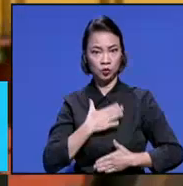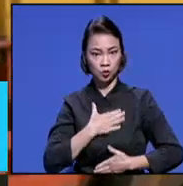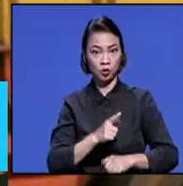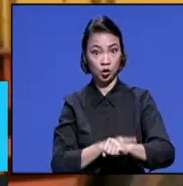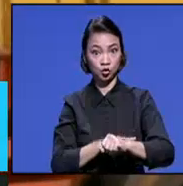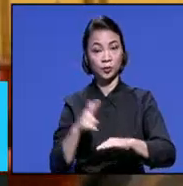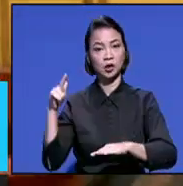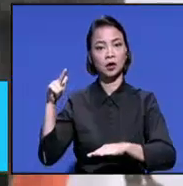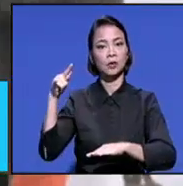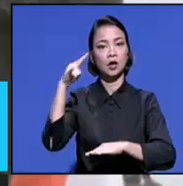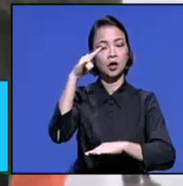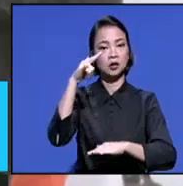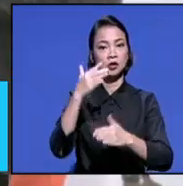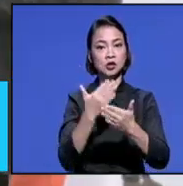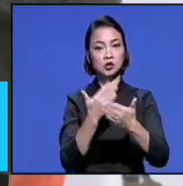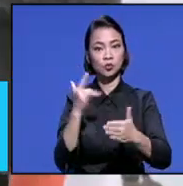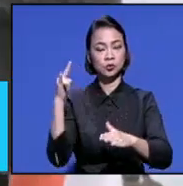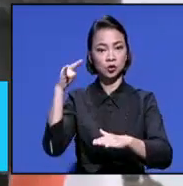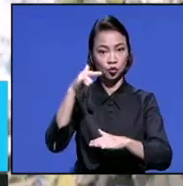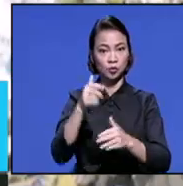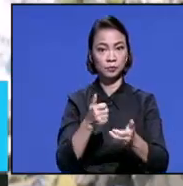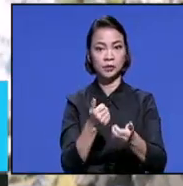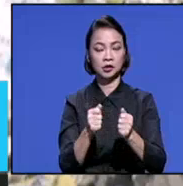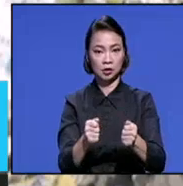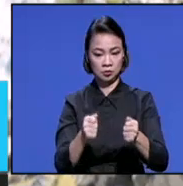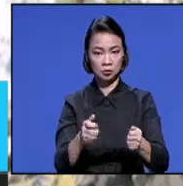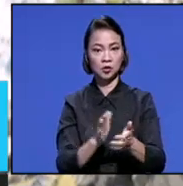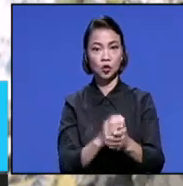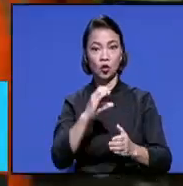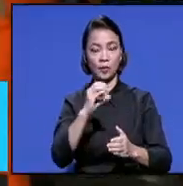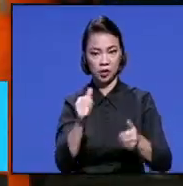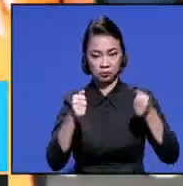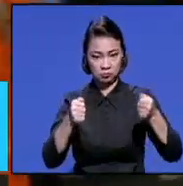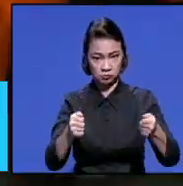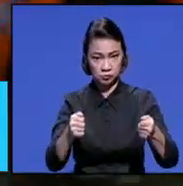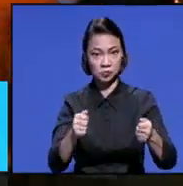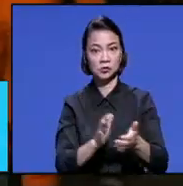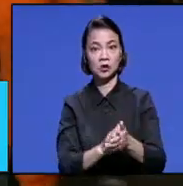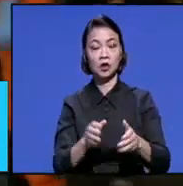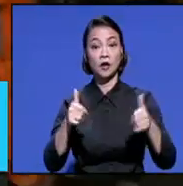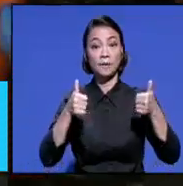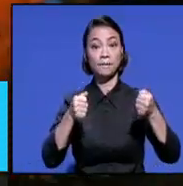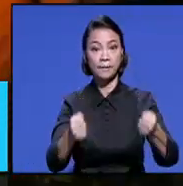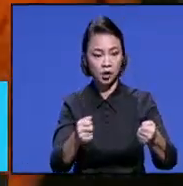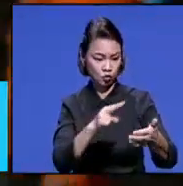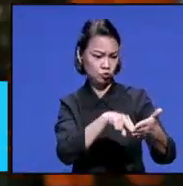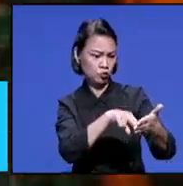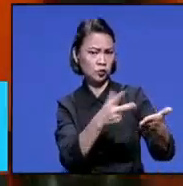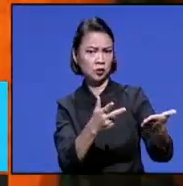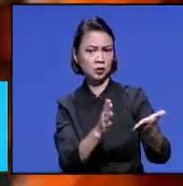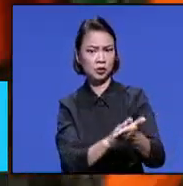penerbangan. Sebelum jatuh, pilot meminta co-pilot untuk memegang kendali penerbangan, sementara ia mengecek buku panduan untuk mencari